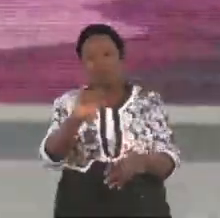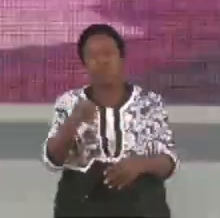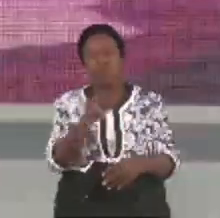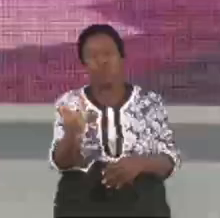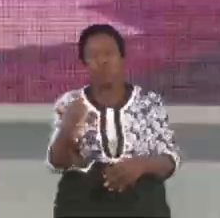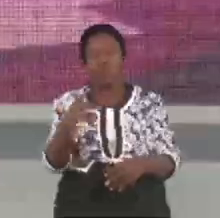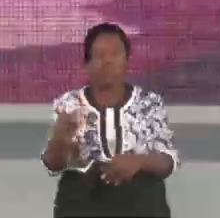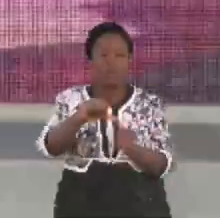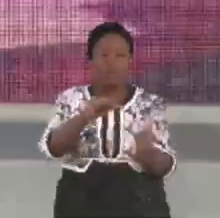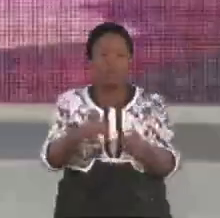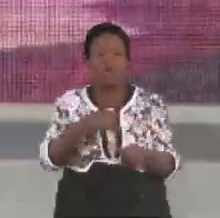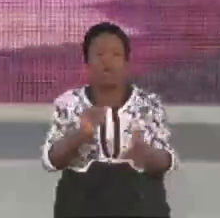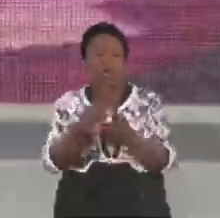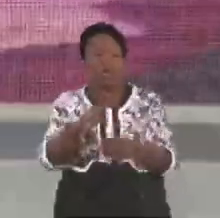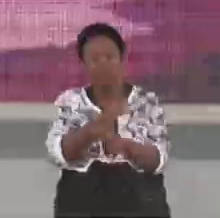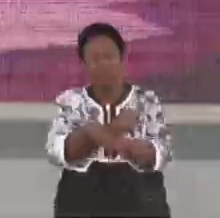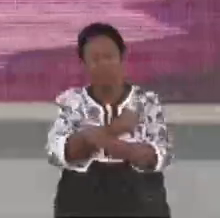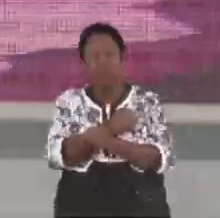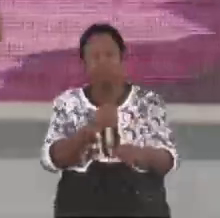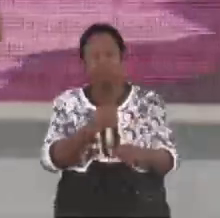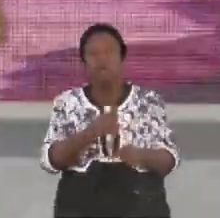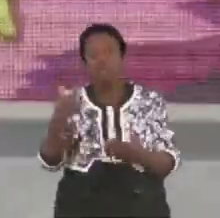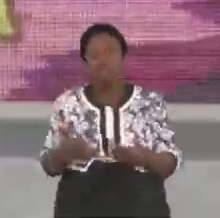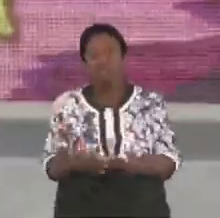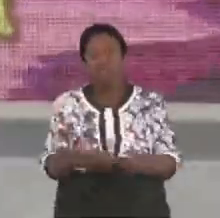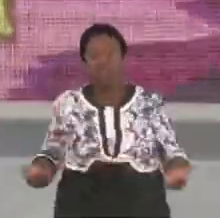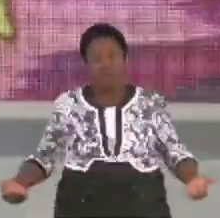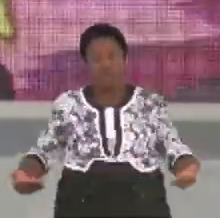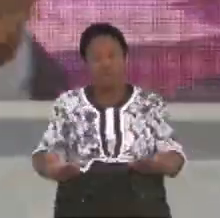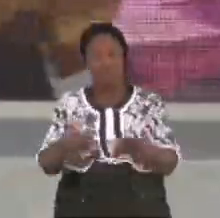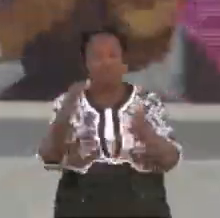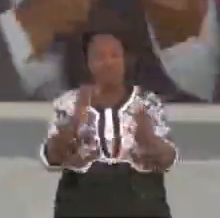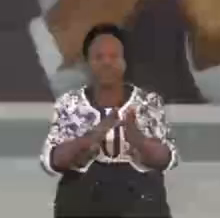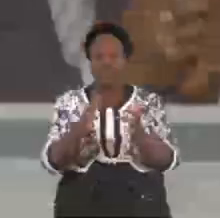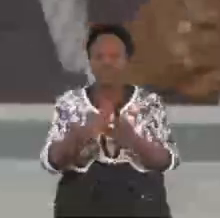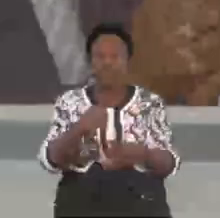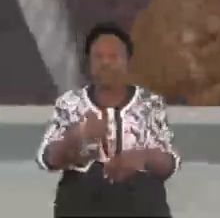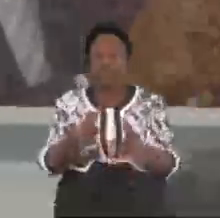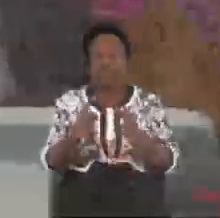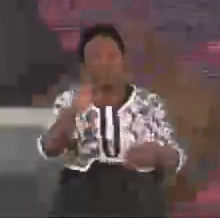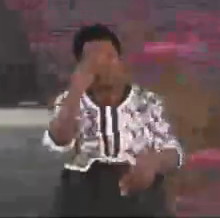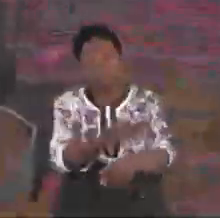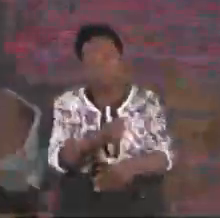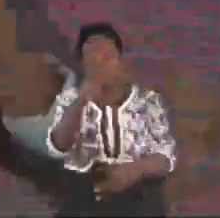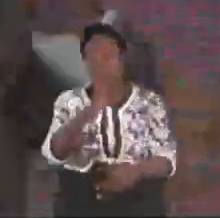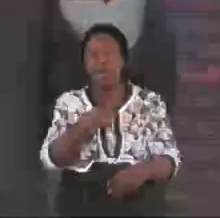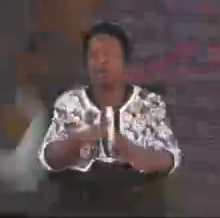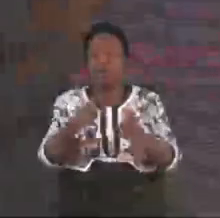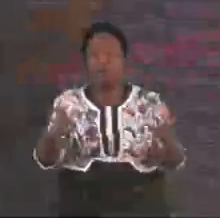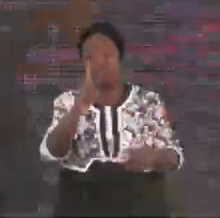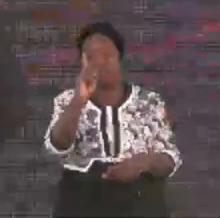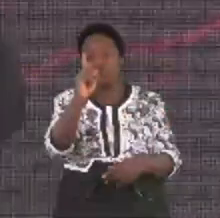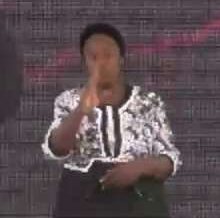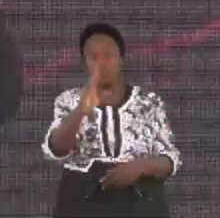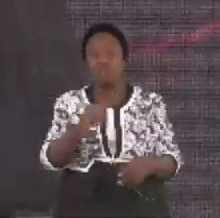Jean le bien-aimé, qui présente Jésus, le Fils de Dieu, et le